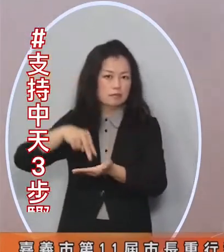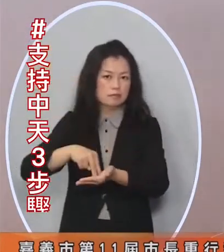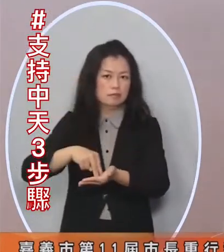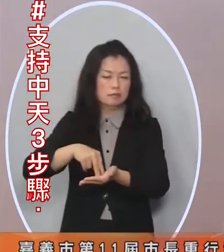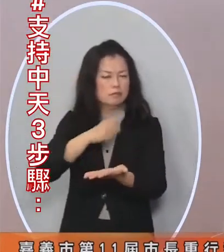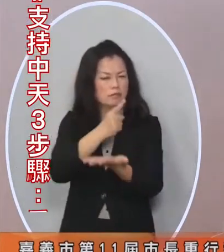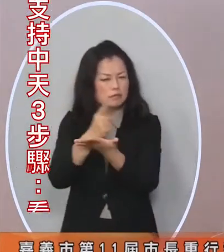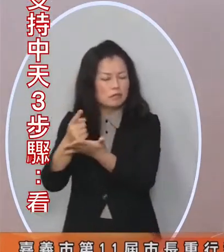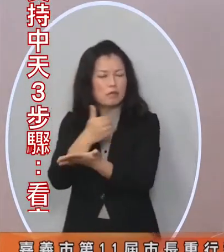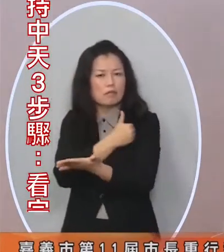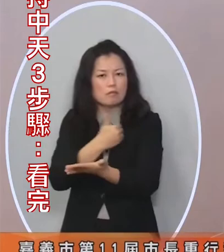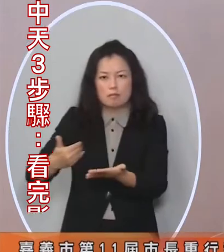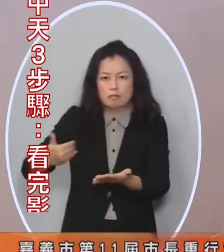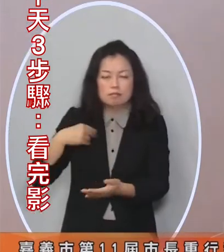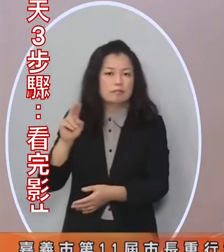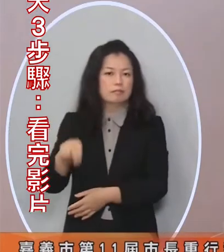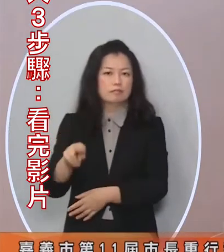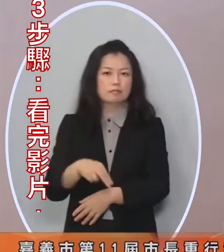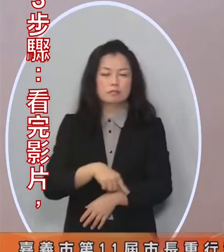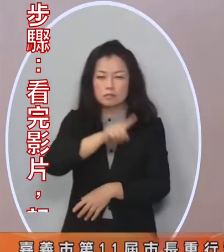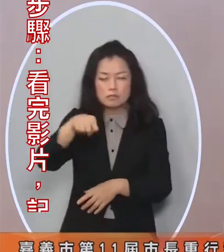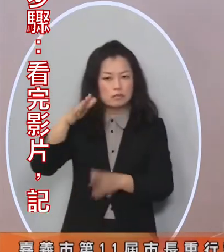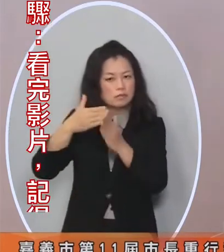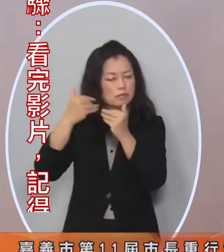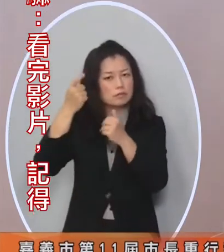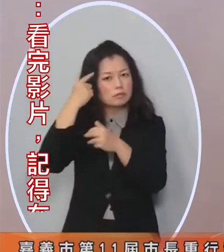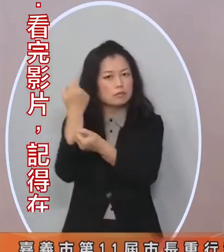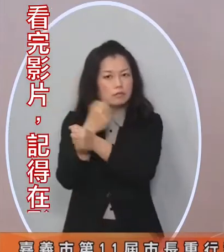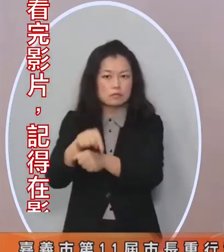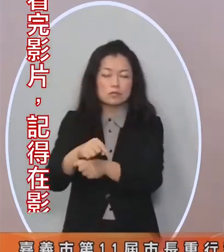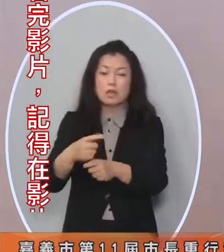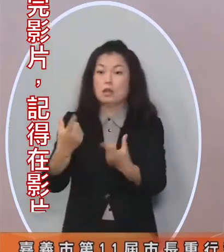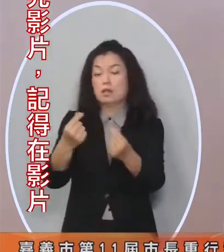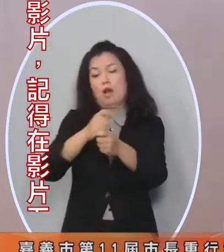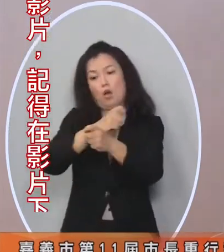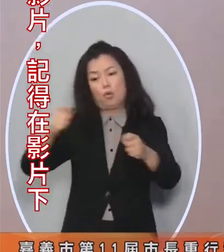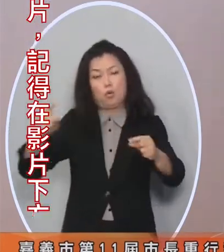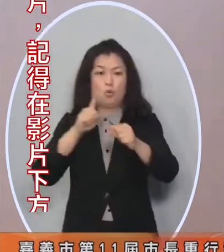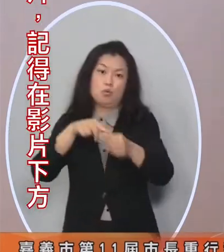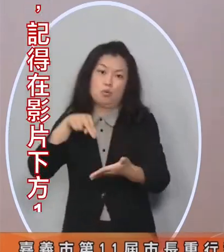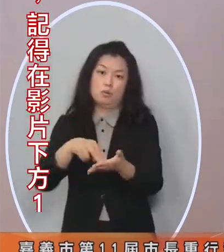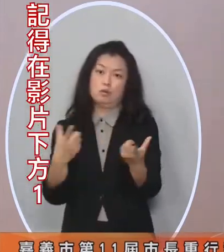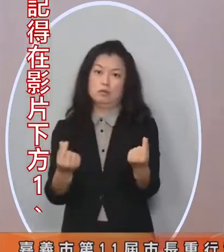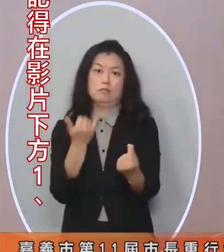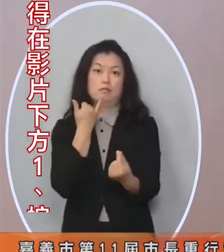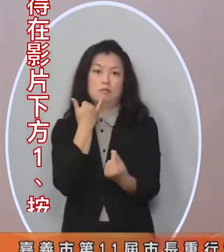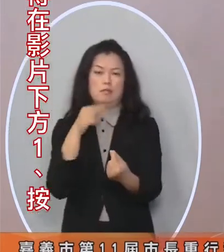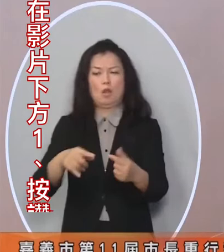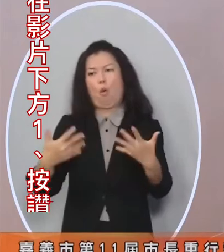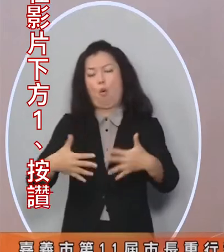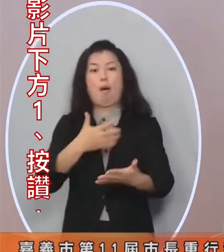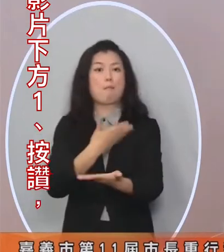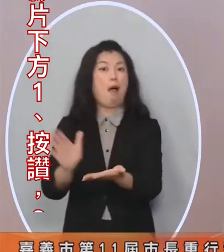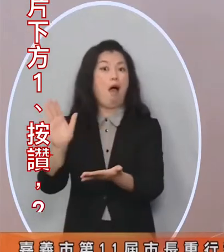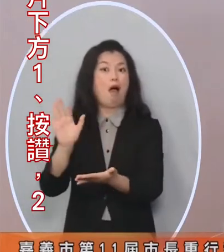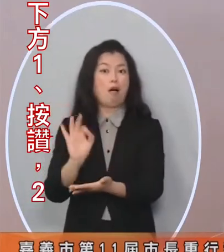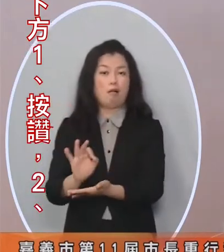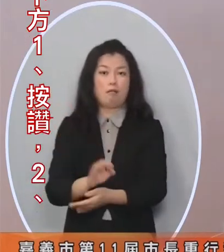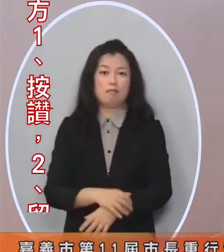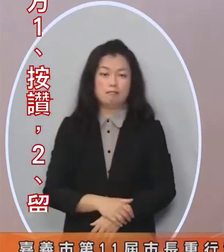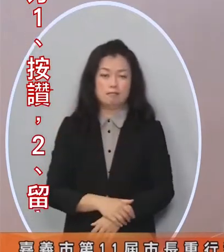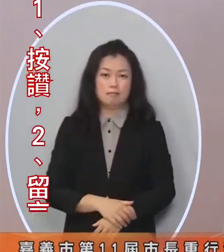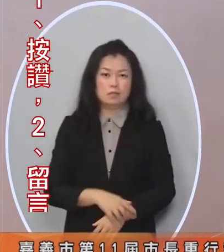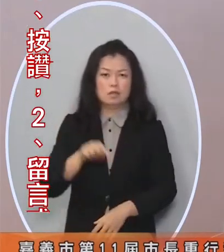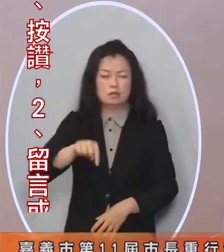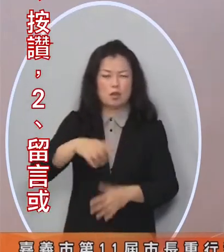种可能都可以。大家要去思考这个问题，永久中立也可以嘛。所以这个问题就解决。很多台湾的问题为什么不能解